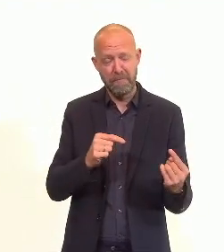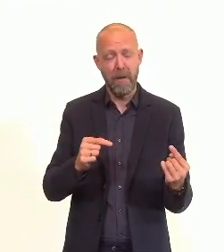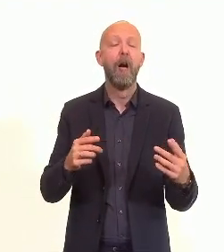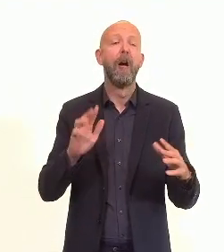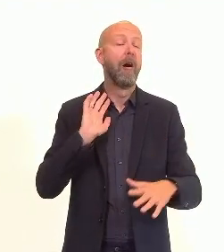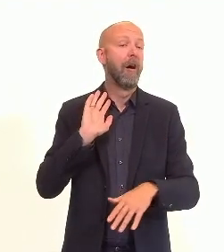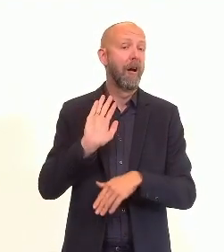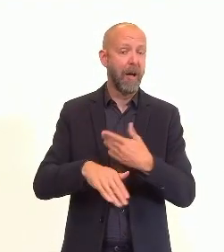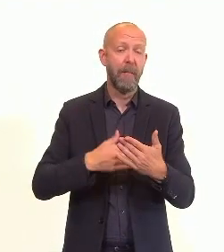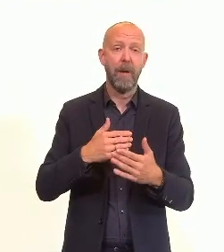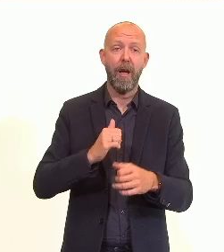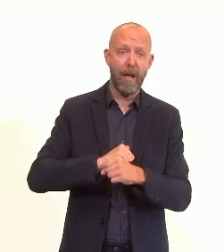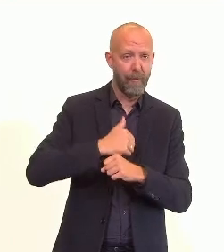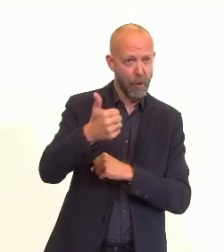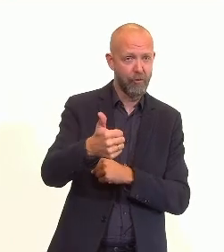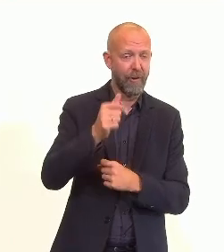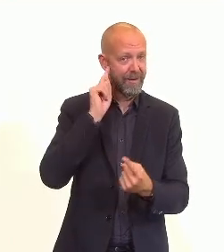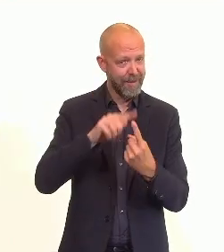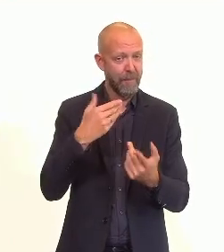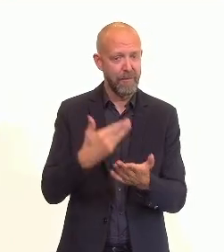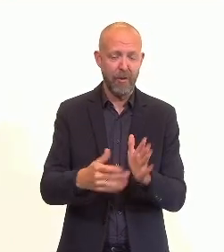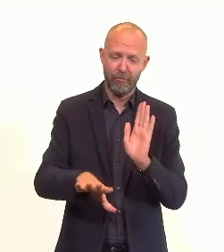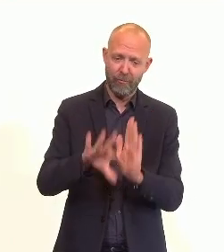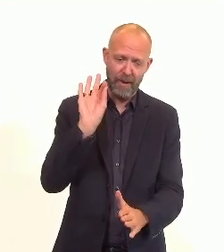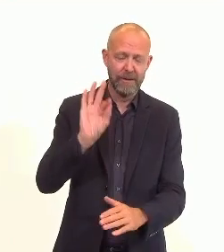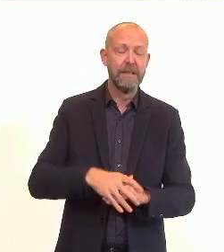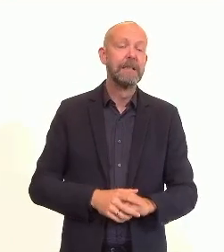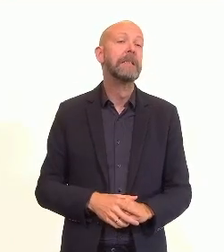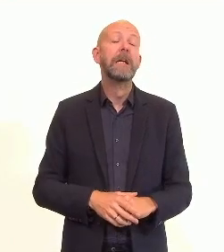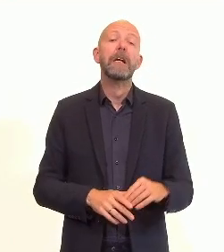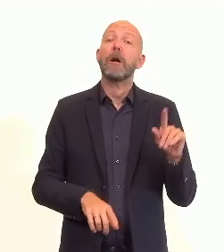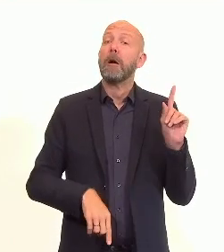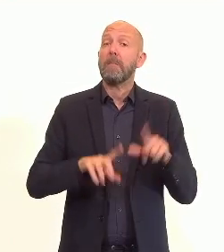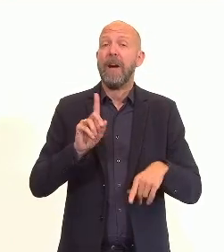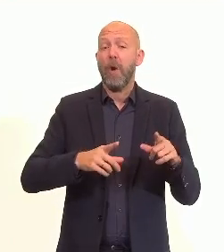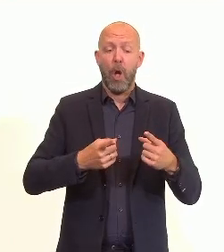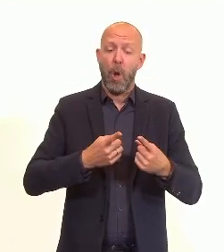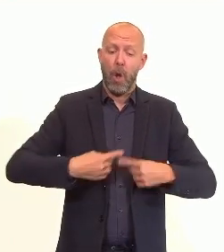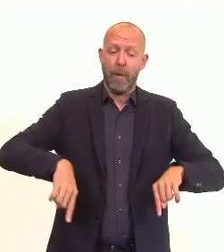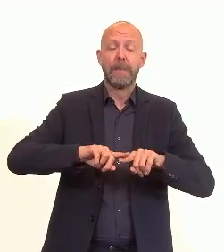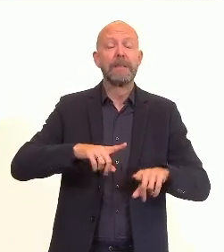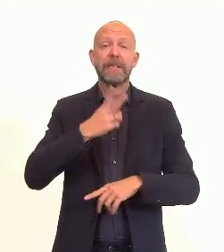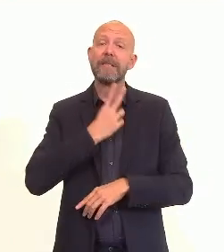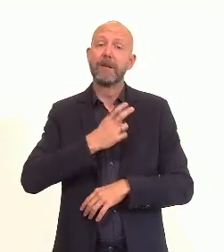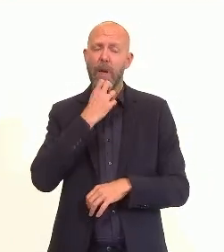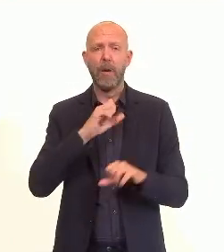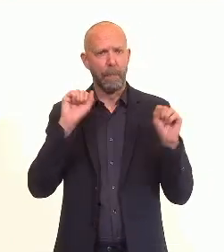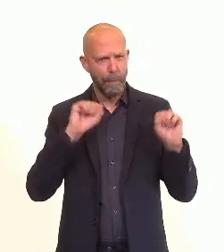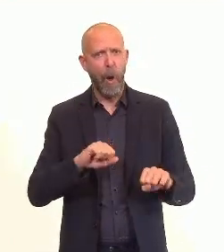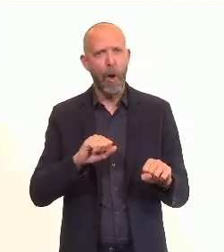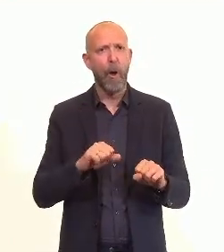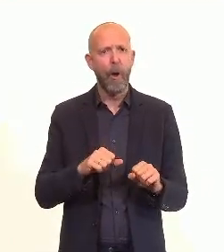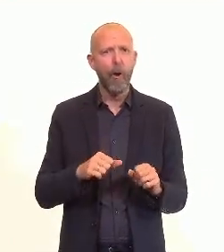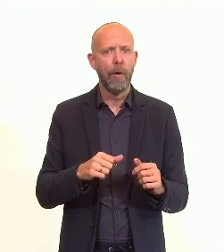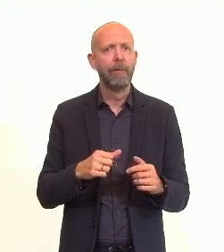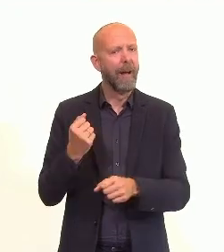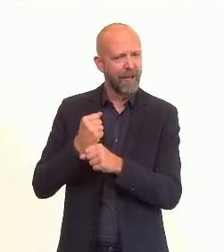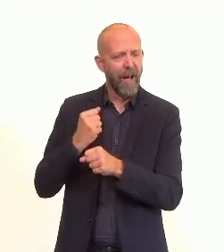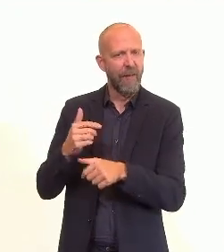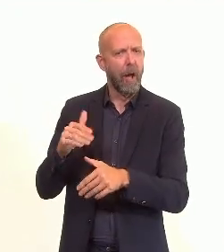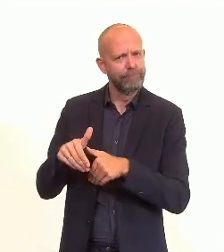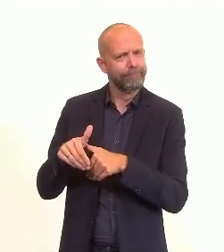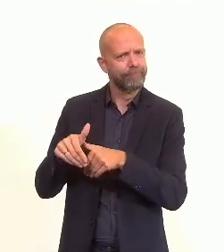on choisit le thème de l'année suivante. Parfois, les comités citoyens vont pouvoir être sollicités en plus de ces travaux qui, on